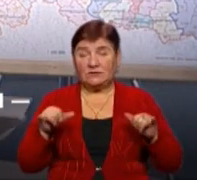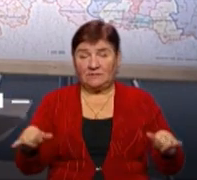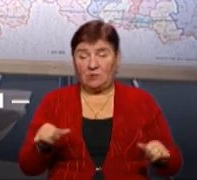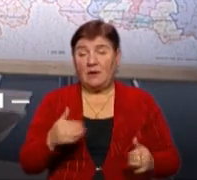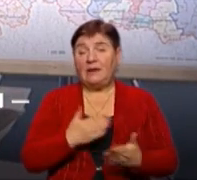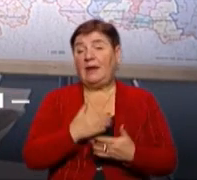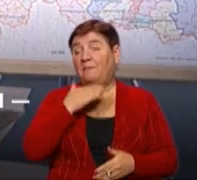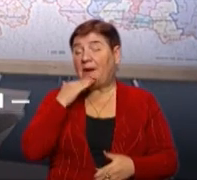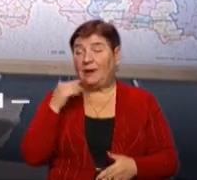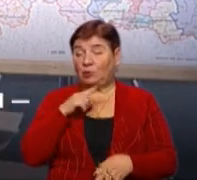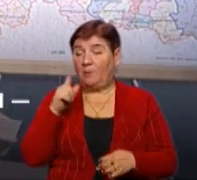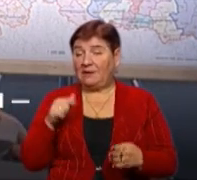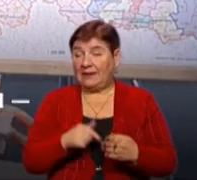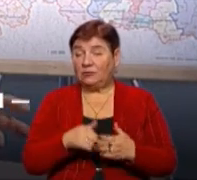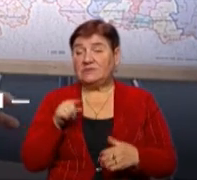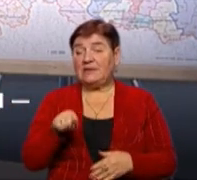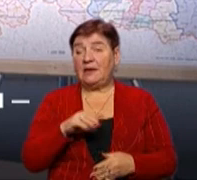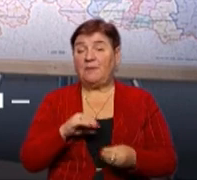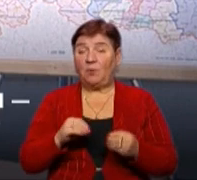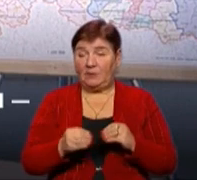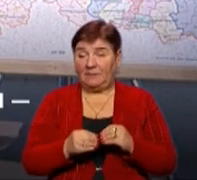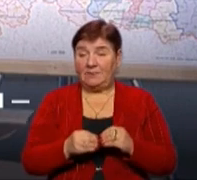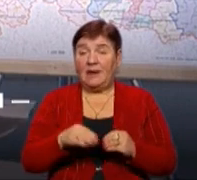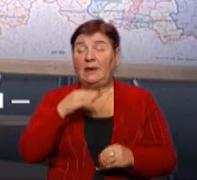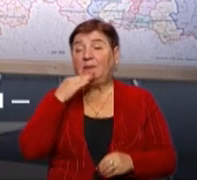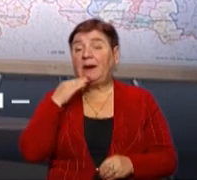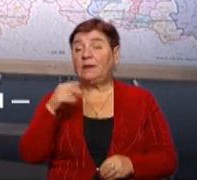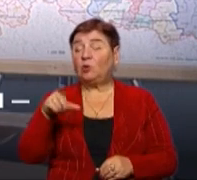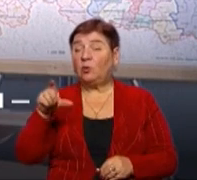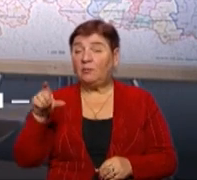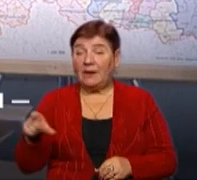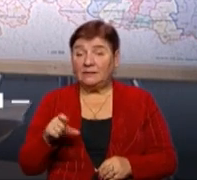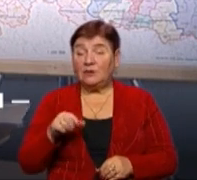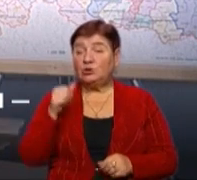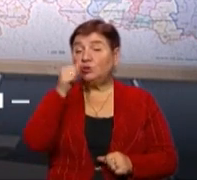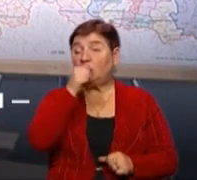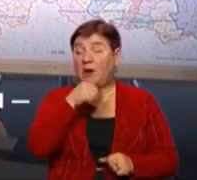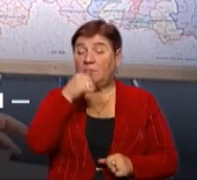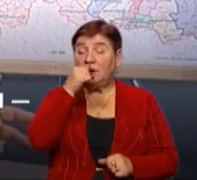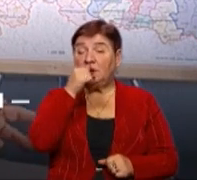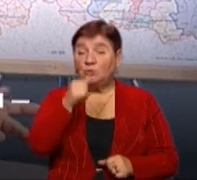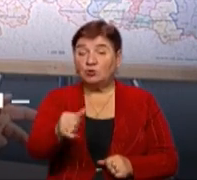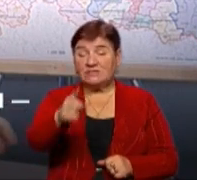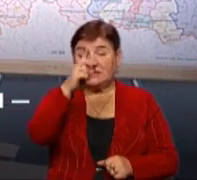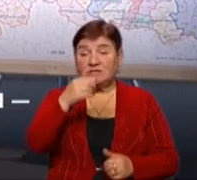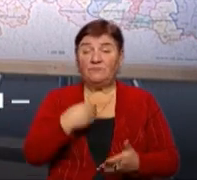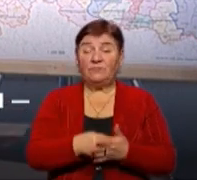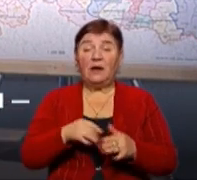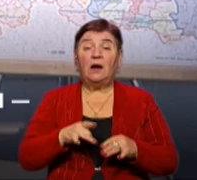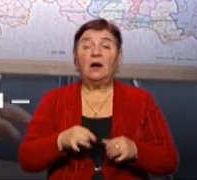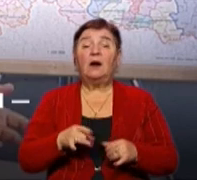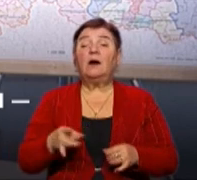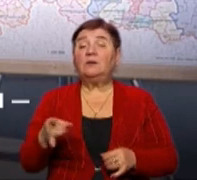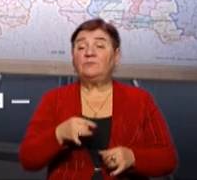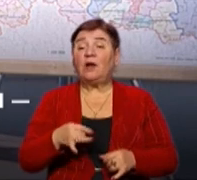У нас є багато питань до цієї проблеми, і багато громад жаліються, що роками не можуть отримати з Державного фонду регіонального